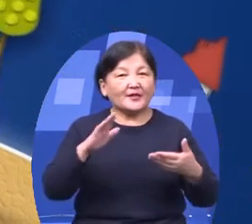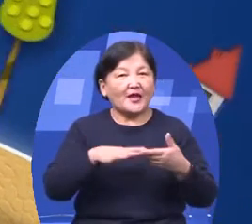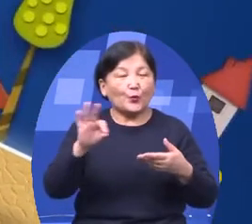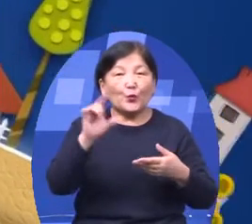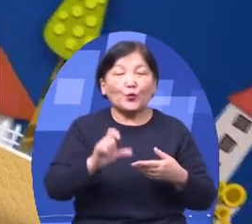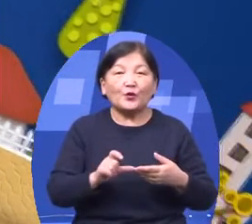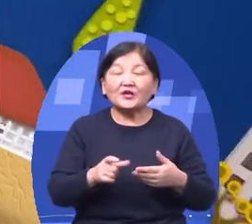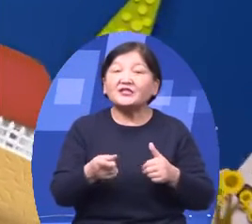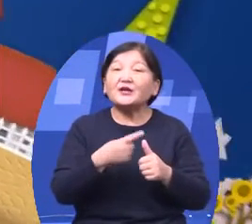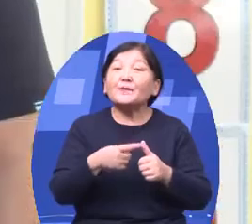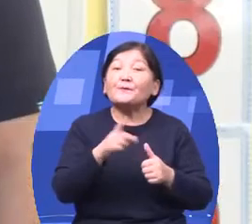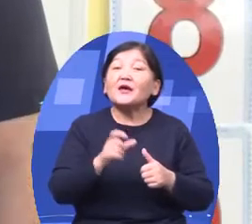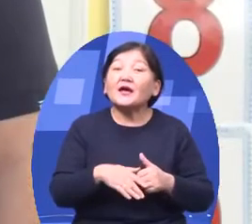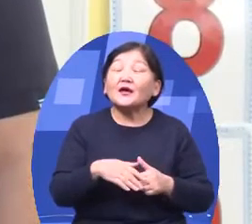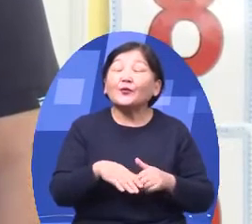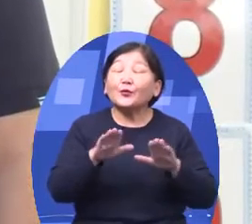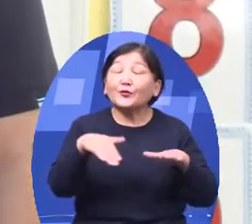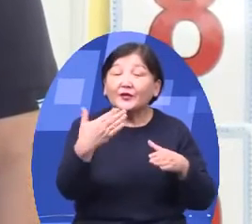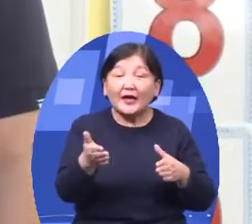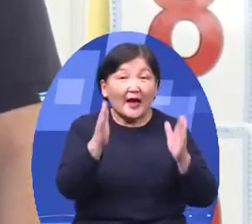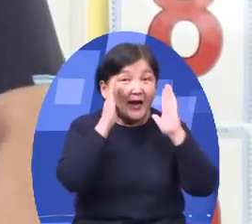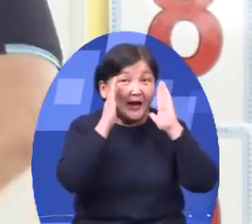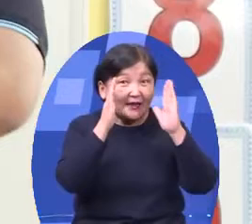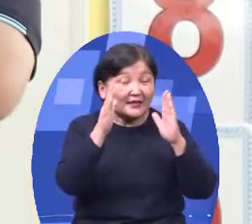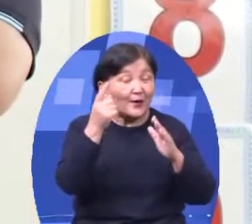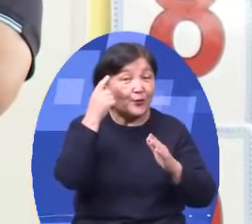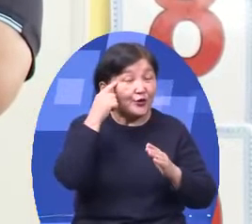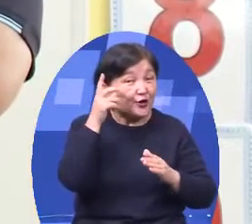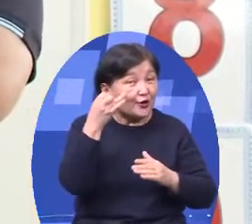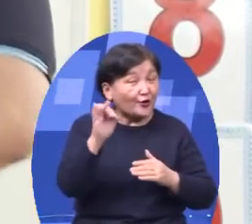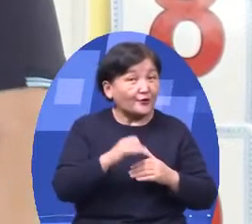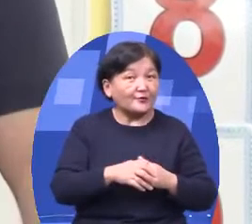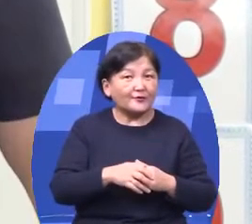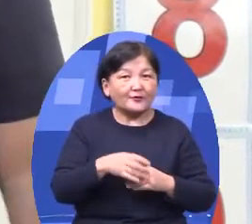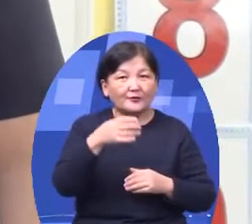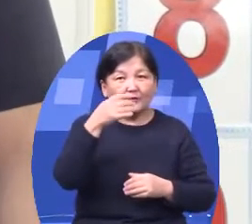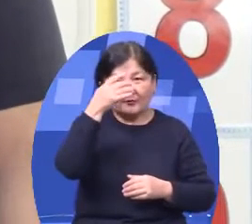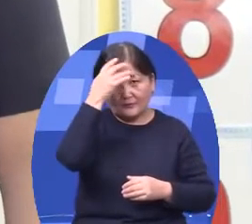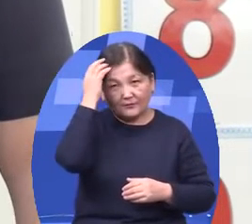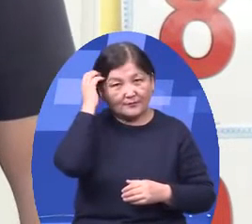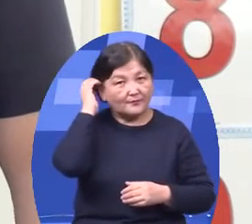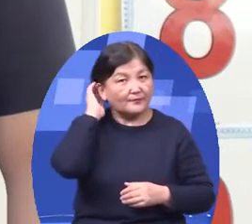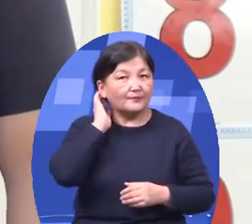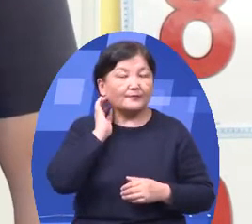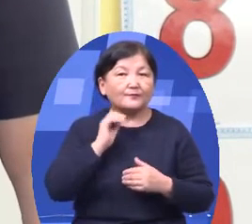Танихгүй хүн гэж ямар хүнийг хэлдэм бэ хүүхдүүдээ? Анхааралтай нэг бодоод үзье.